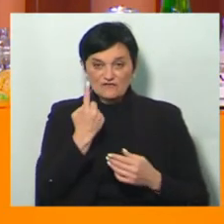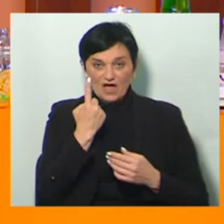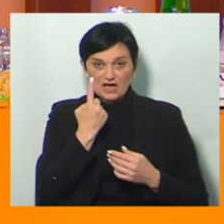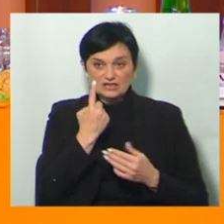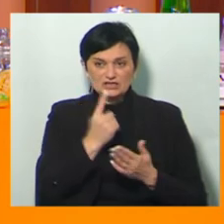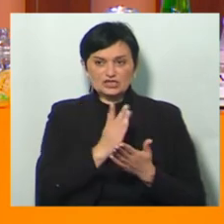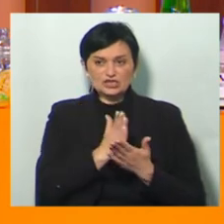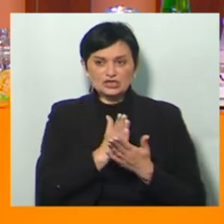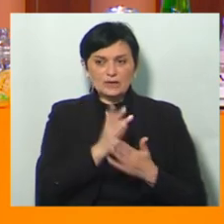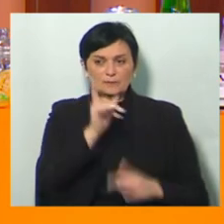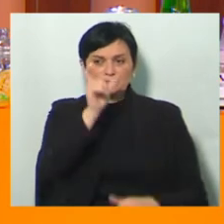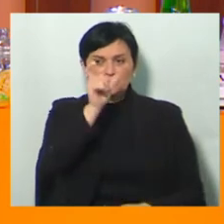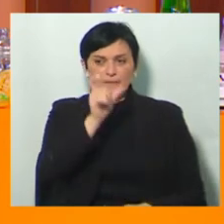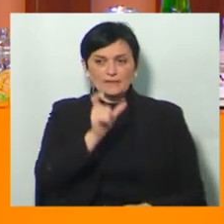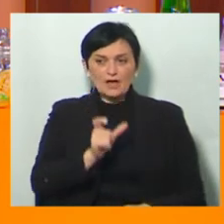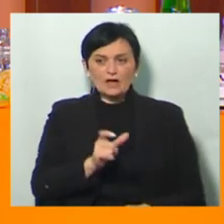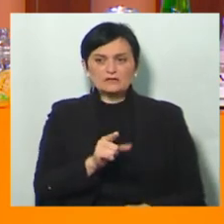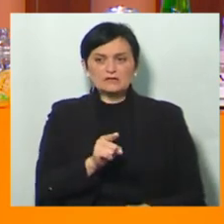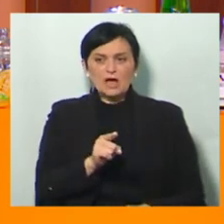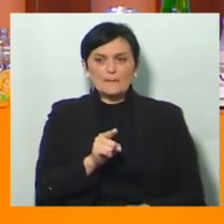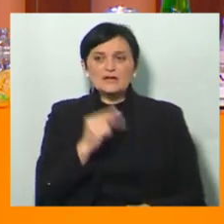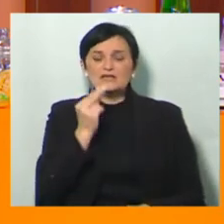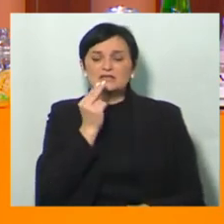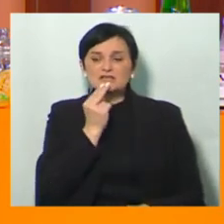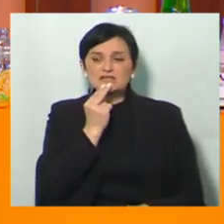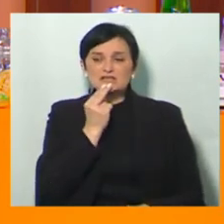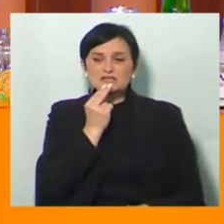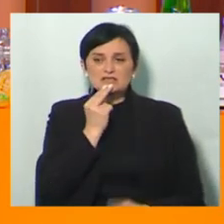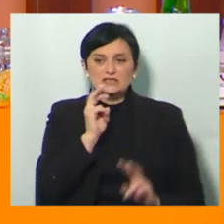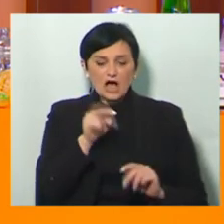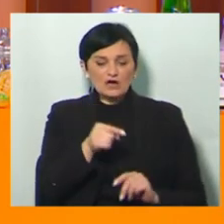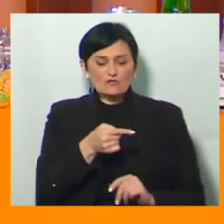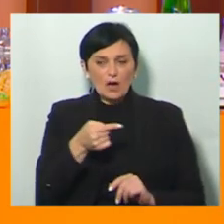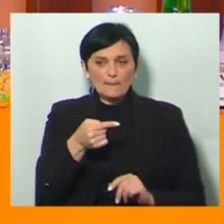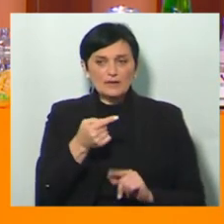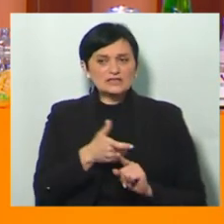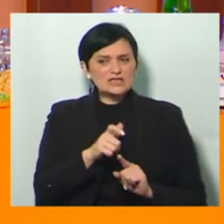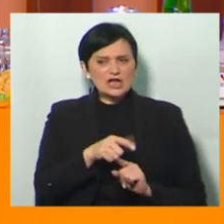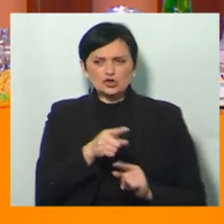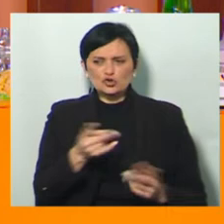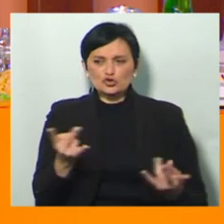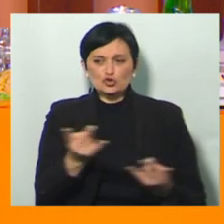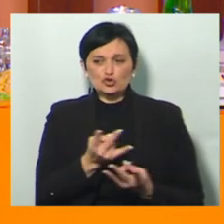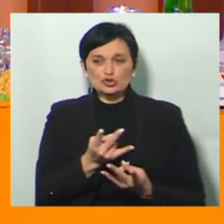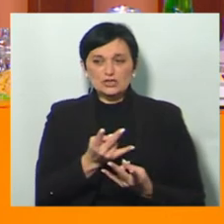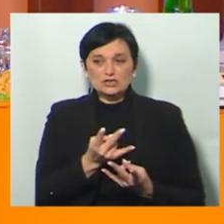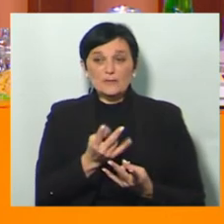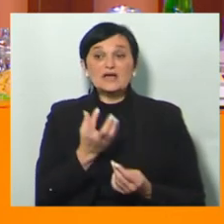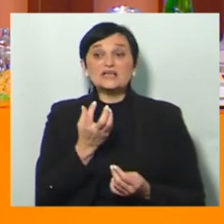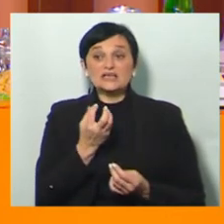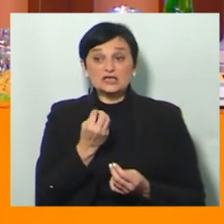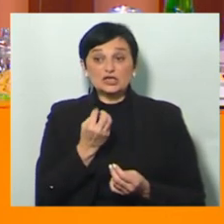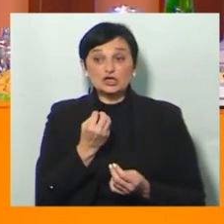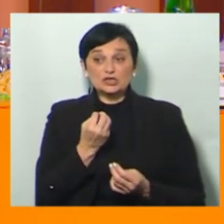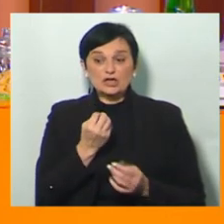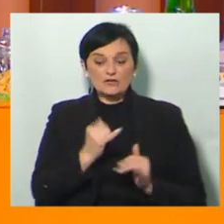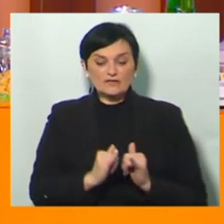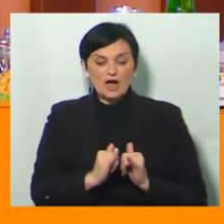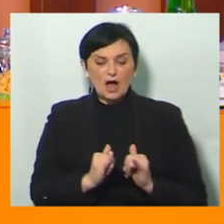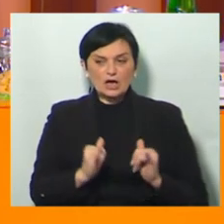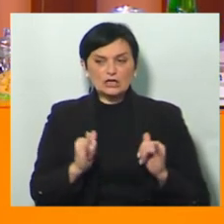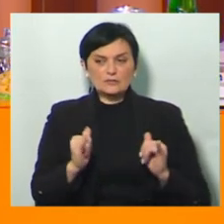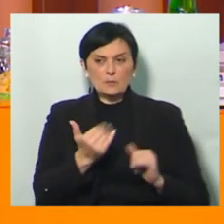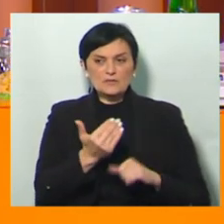ერთირა. Ადამიანს აკლდება საკვები ნივთიერებები, რომელიც მას ძალიან სჭირდება და რომელიც კიდევ უფრო აღრმავებს